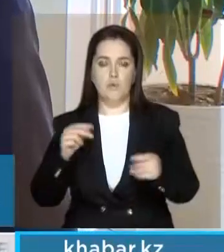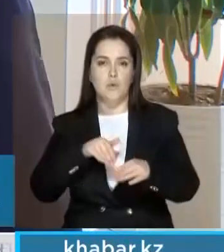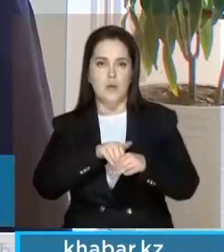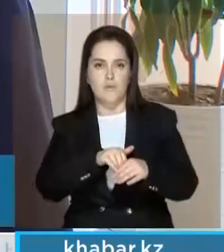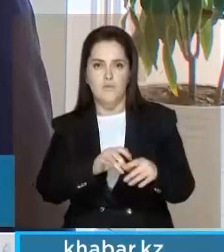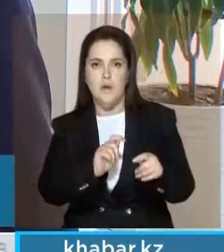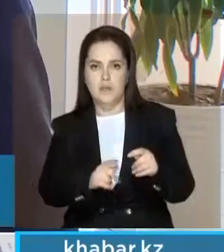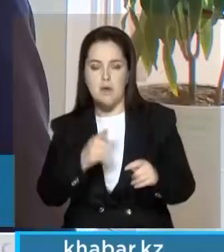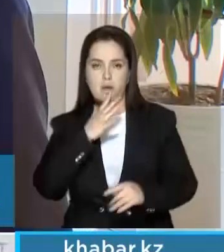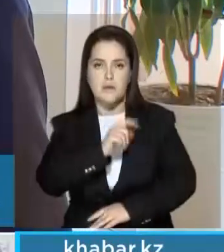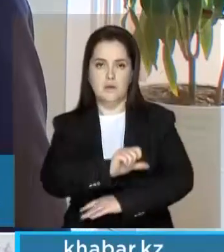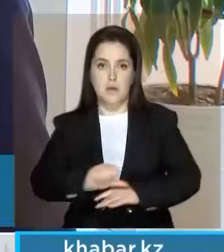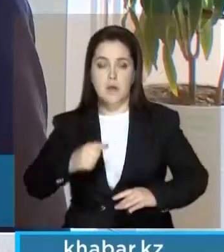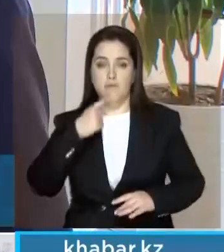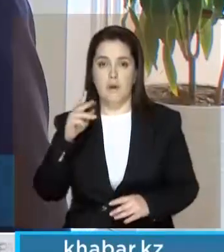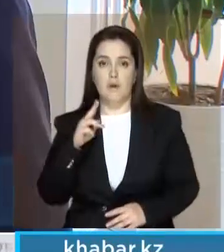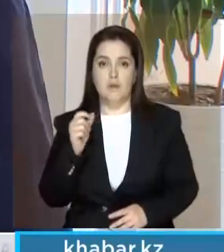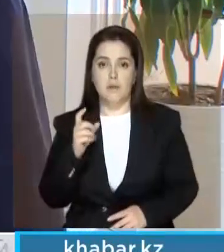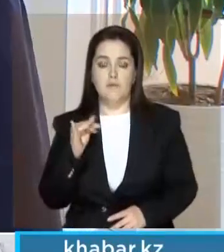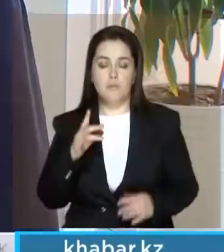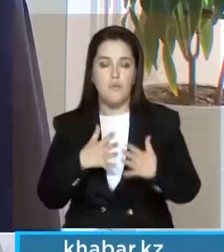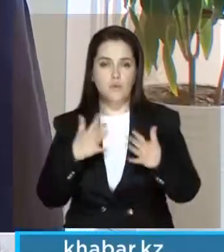иностранные проекты говорить о казах фильме больше за границей